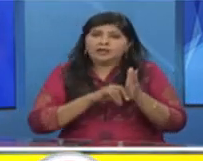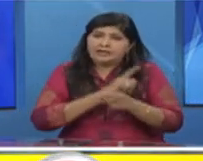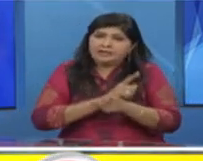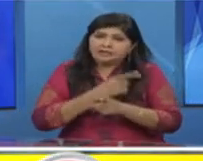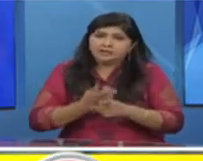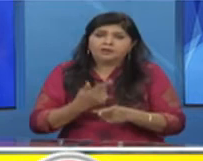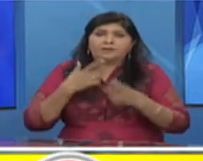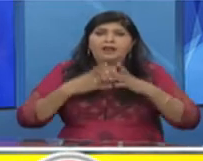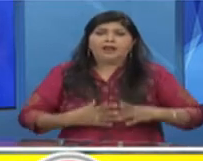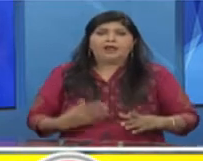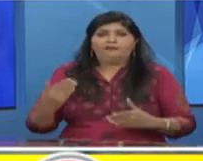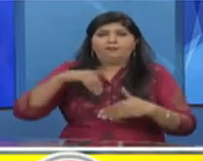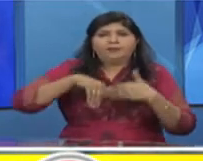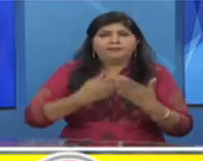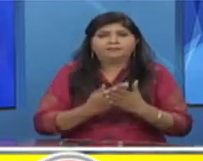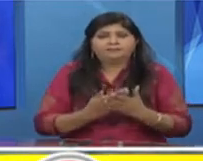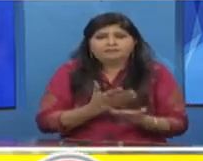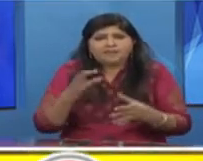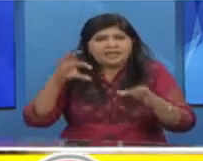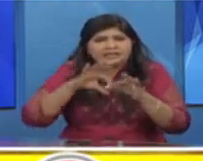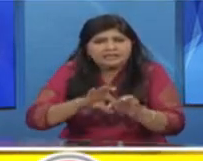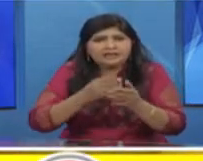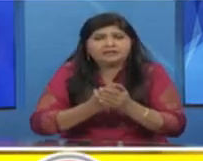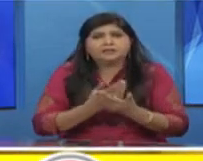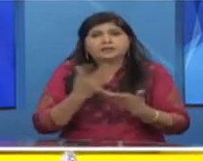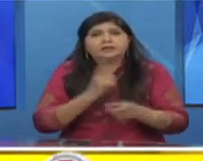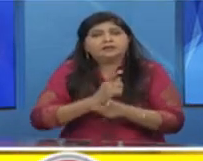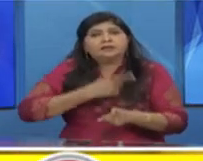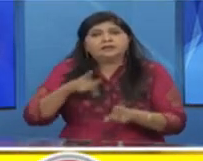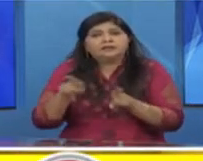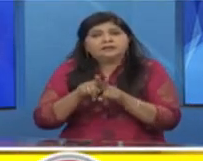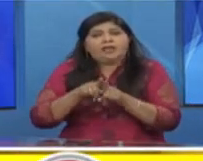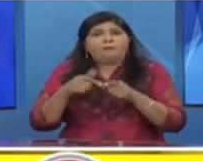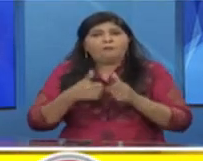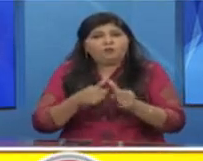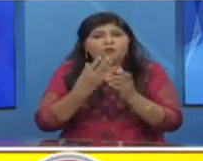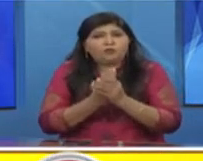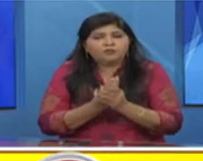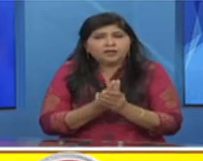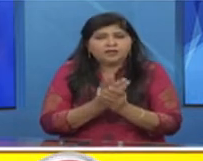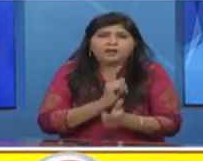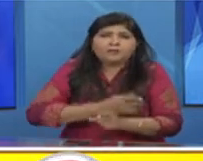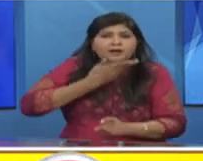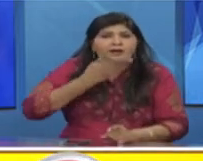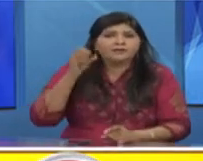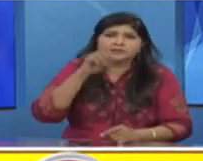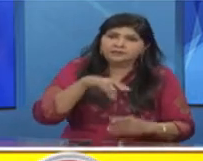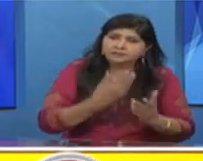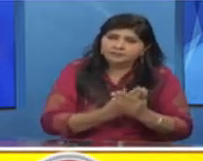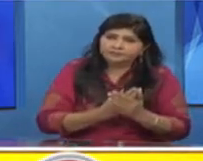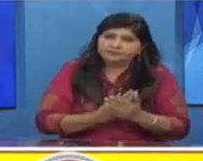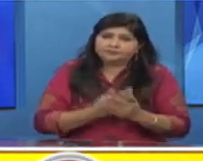जीवन में उतारने की और अधिक प्रेरणा दे। एक बार फिर मैं शीश झुकाकर गुरु नानक देव जी